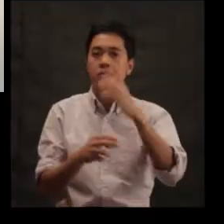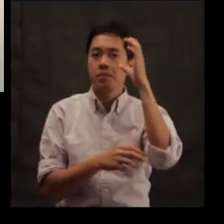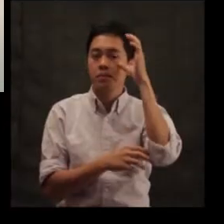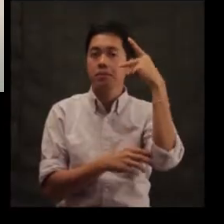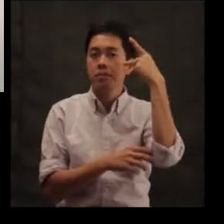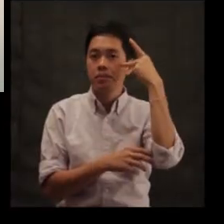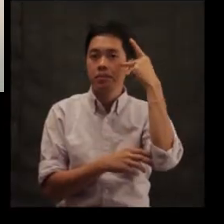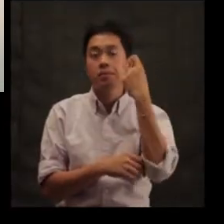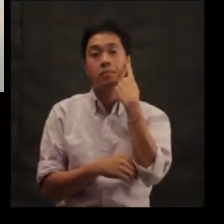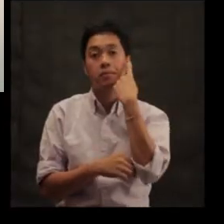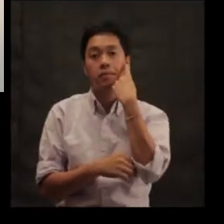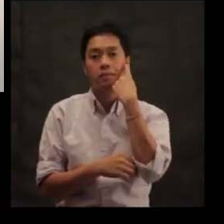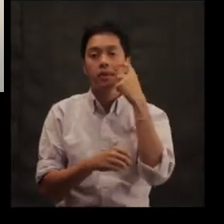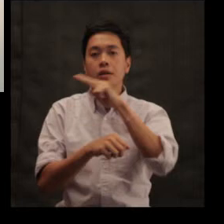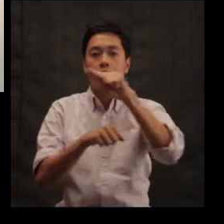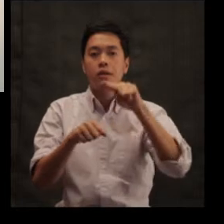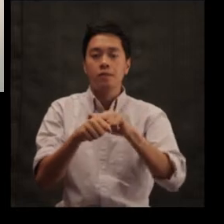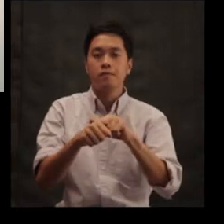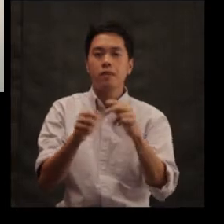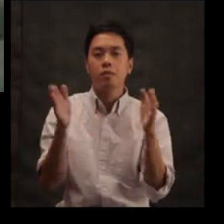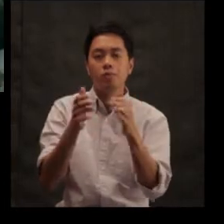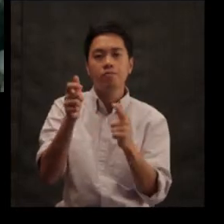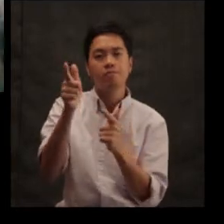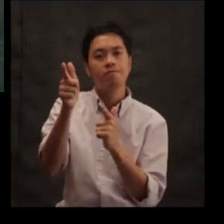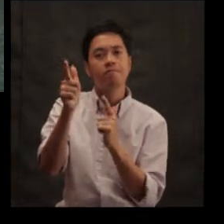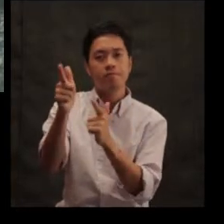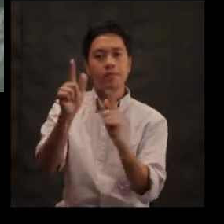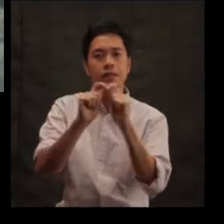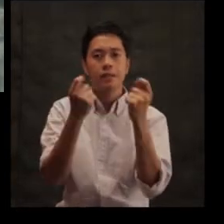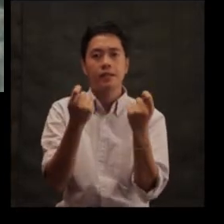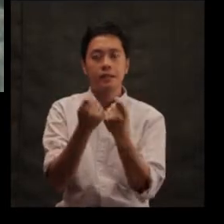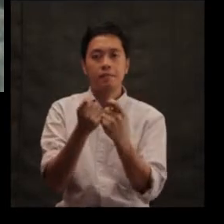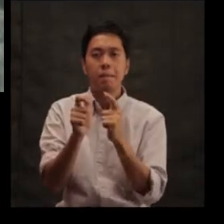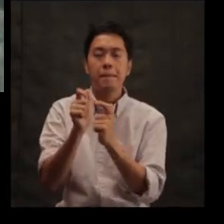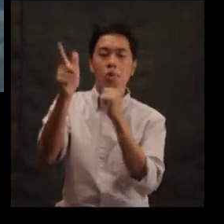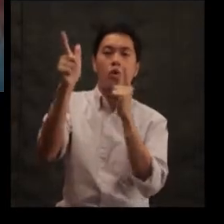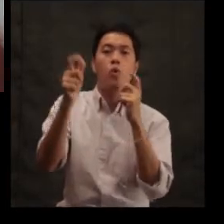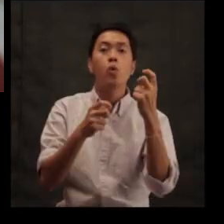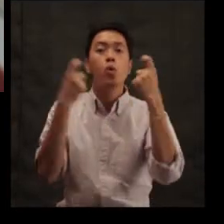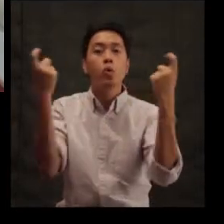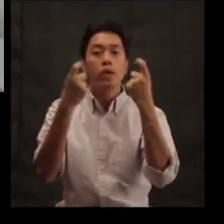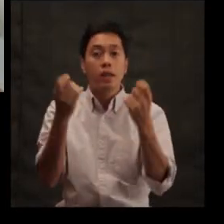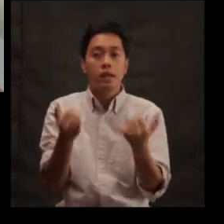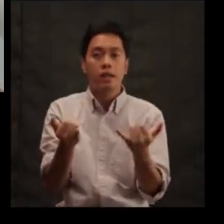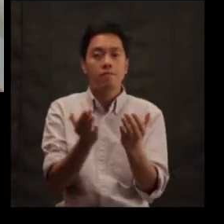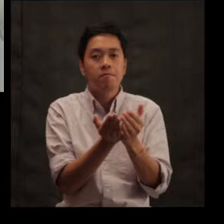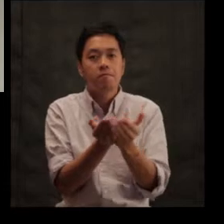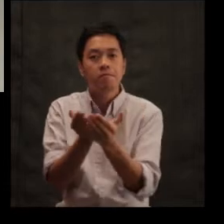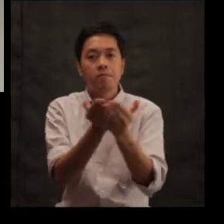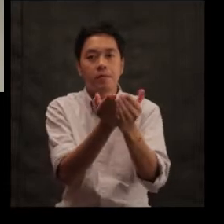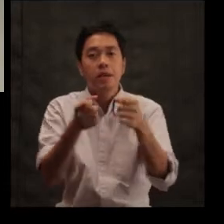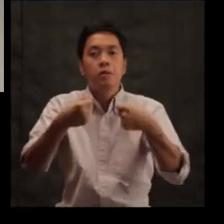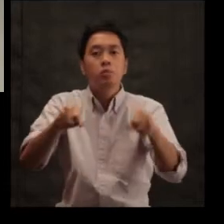Si Cherry Pinpin naman ito, dating miyembro ng National Rifle Team na umani ng tagumpay para sa bansa at isa ring atleta